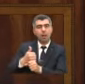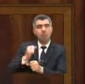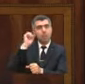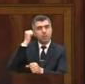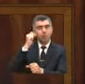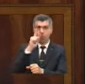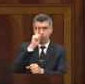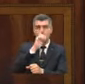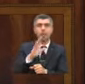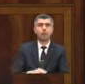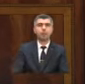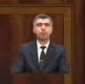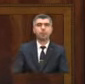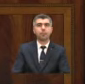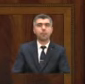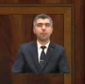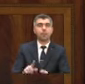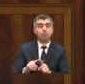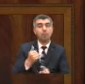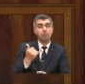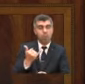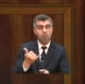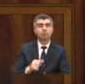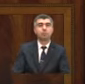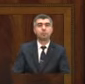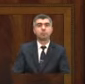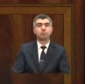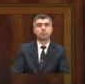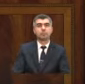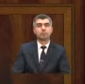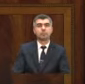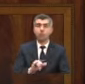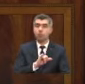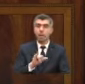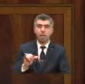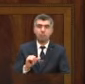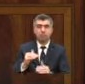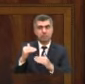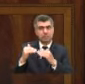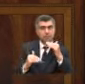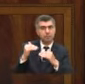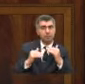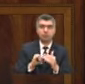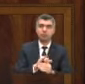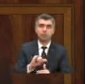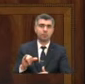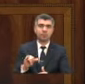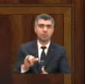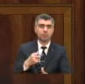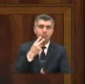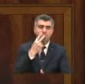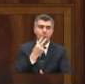إن شاء الله. إذن هذا شيء مهم جدا وما يمكنش اليوم نزيدوا على هذه القضية، لأن باين الجذور ديالها